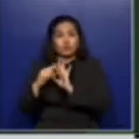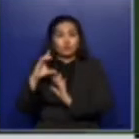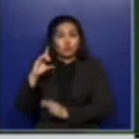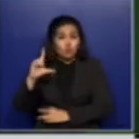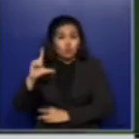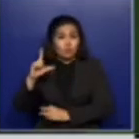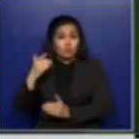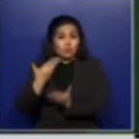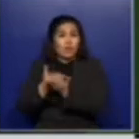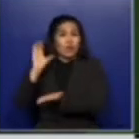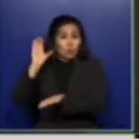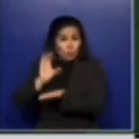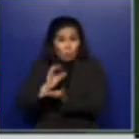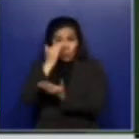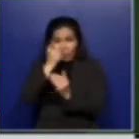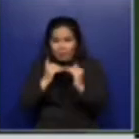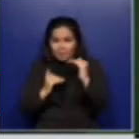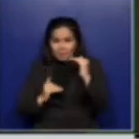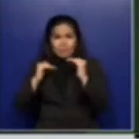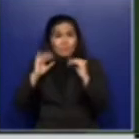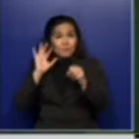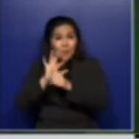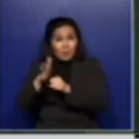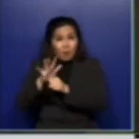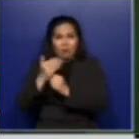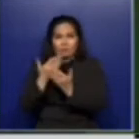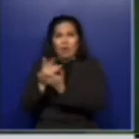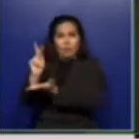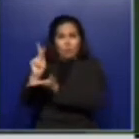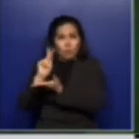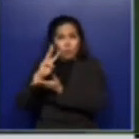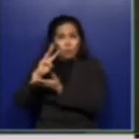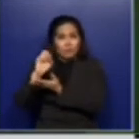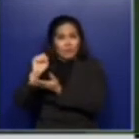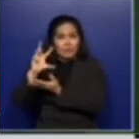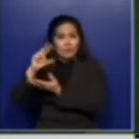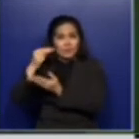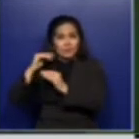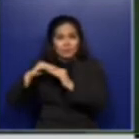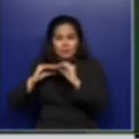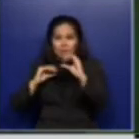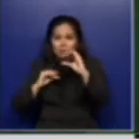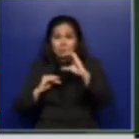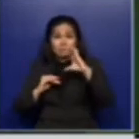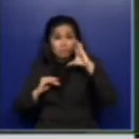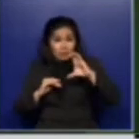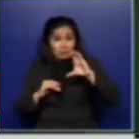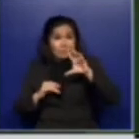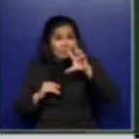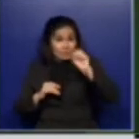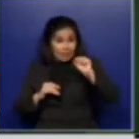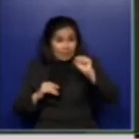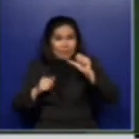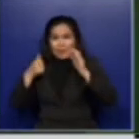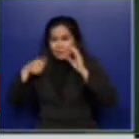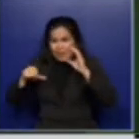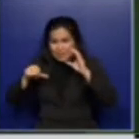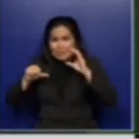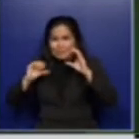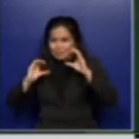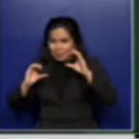กู้เงินอีก 623,000 ล้านบาทเพื่อมารวมกับภาษีอากรที่จะจั